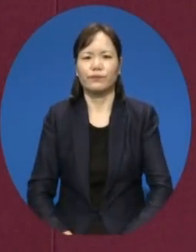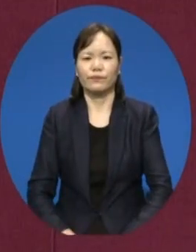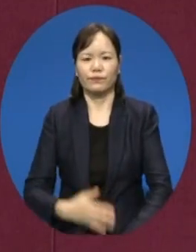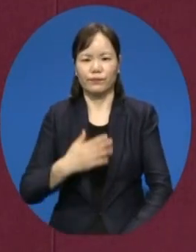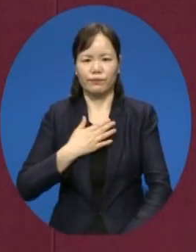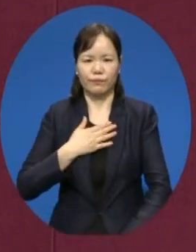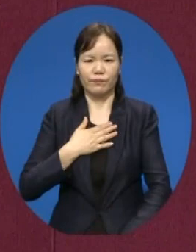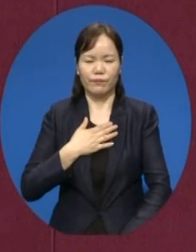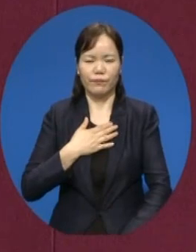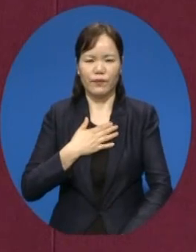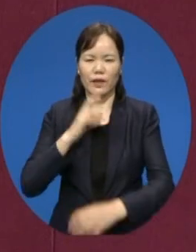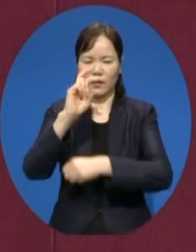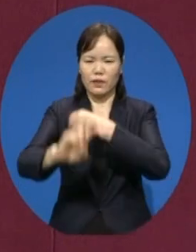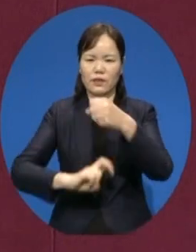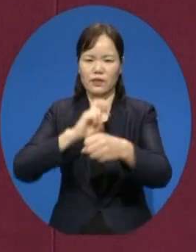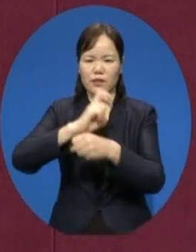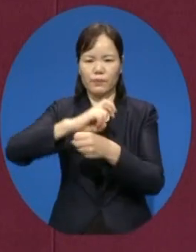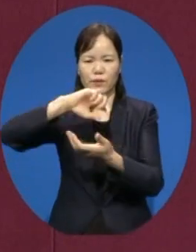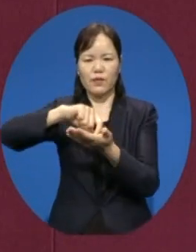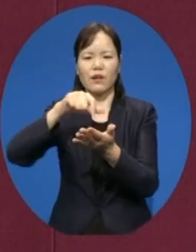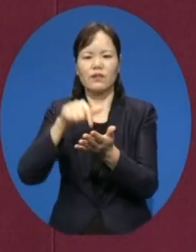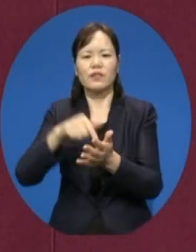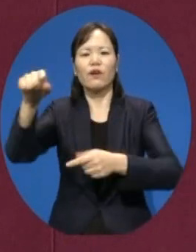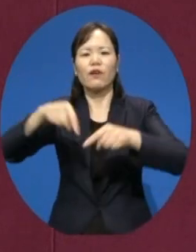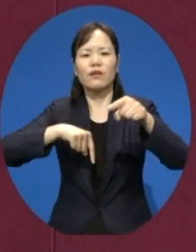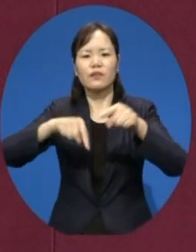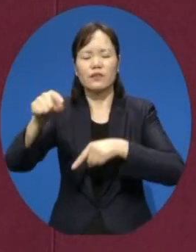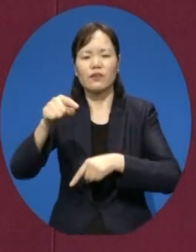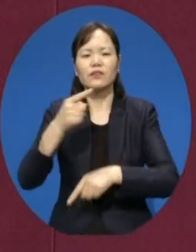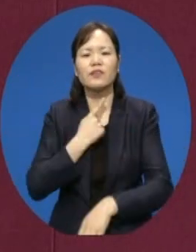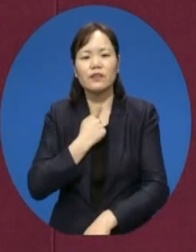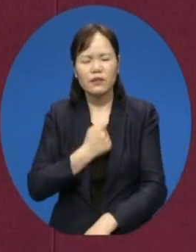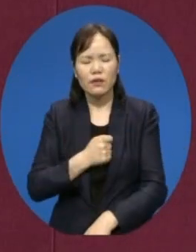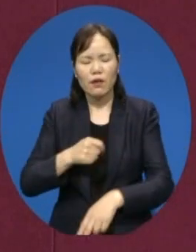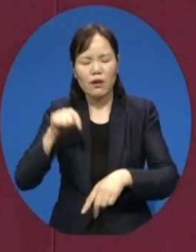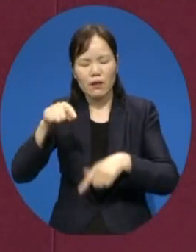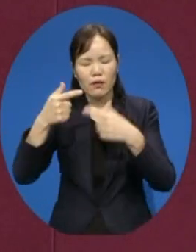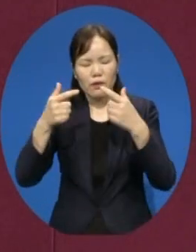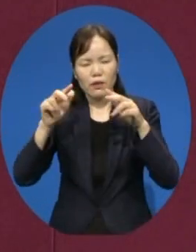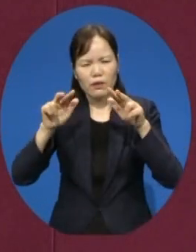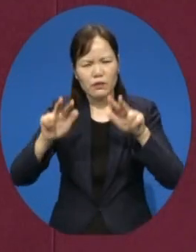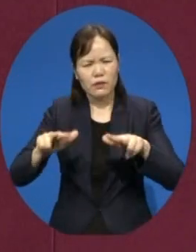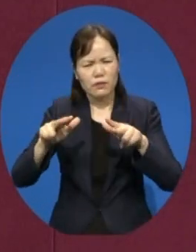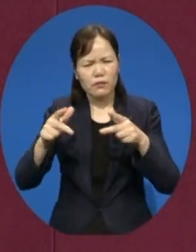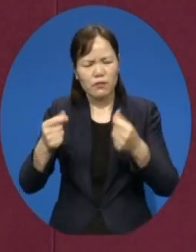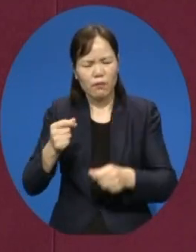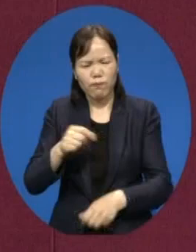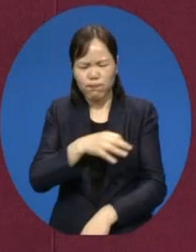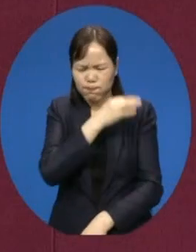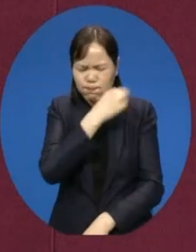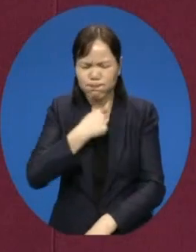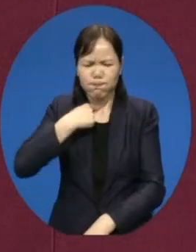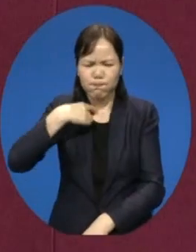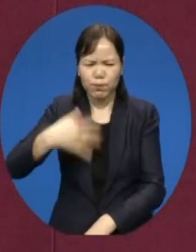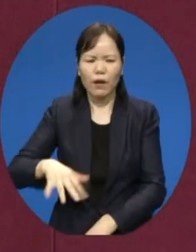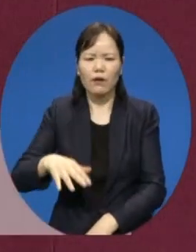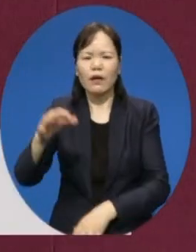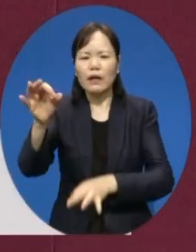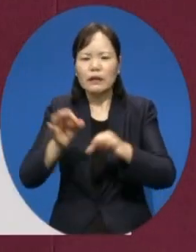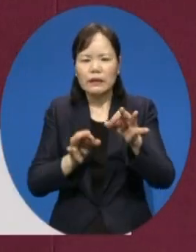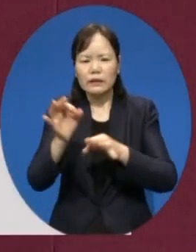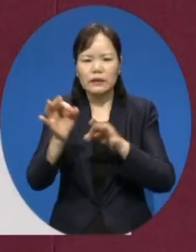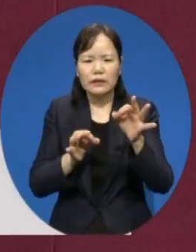제가 20년 가까이 정치해오면서 이토록 부끄러웠던 적이 없습니다. 시장에서